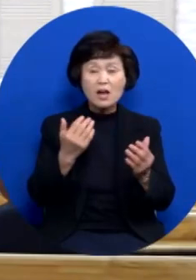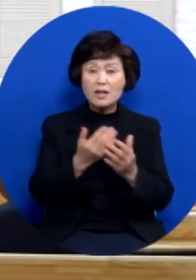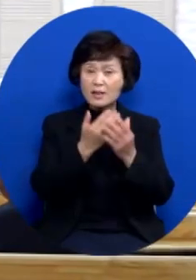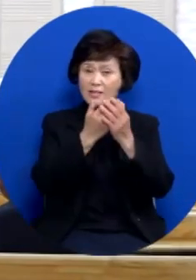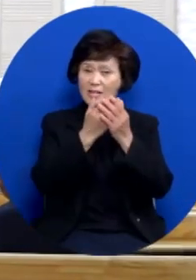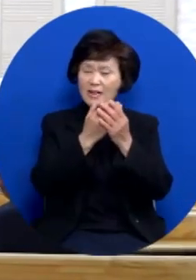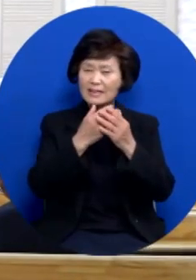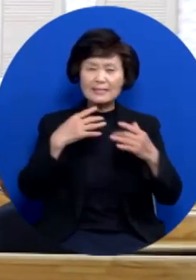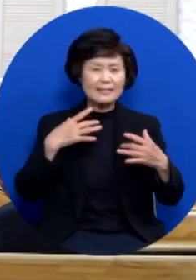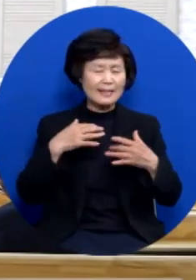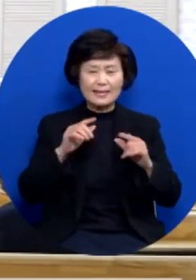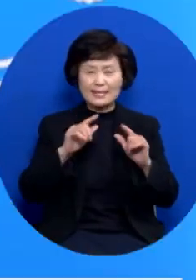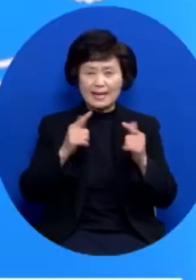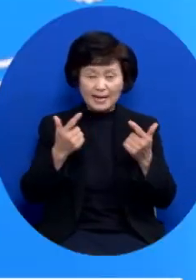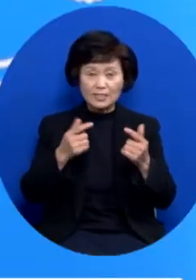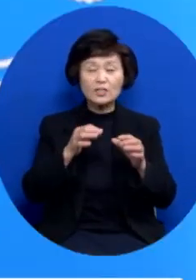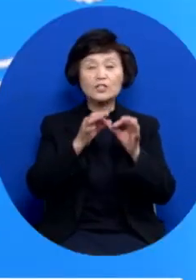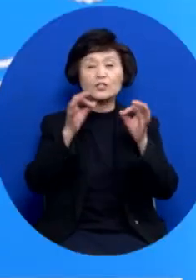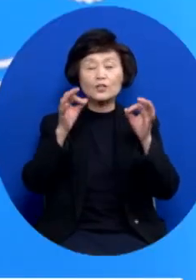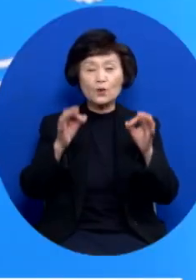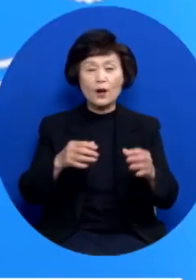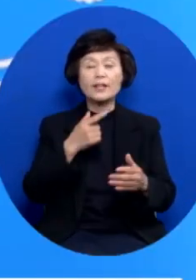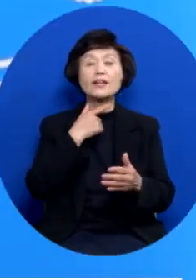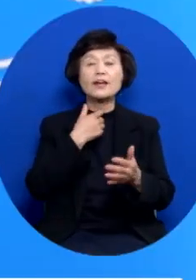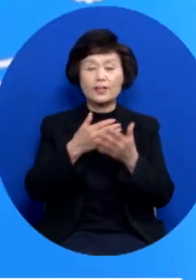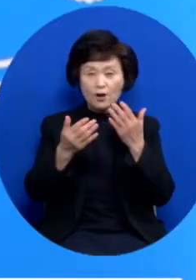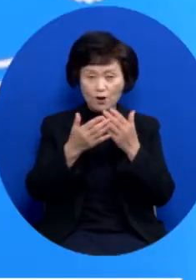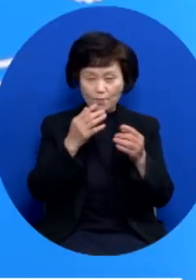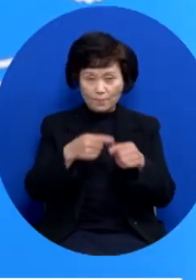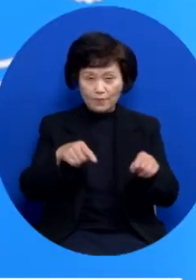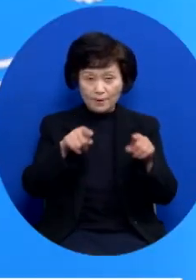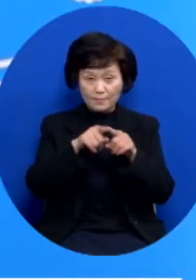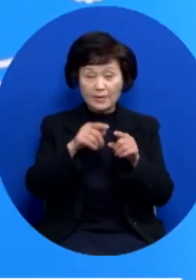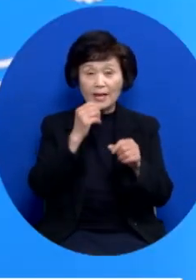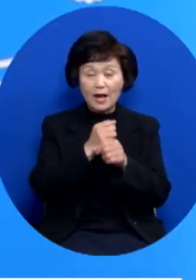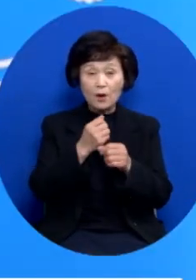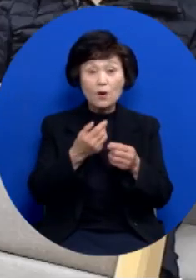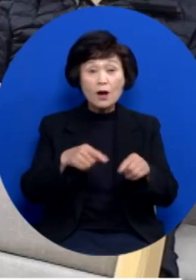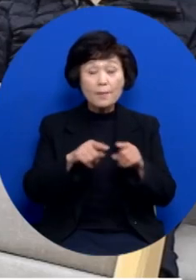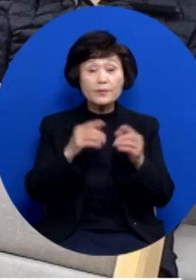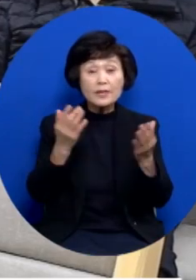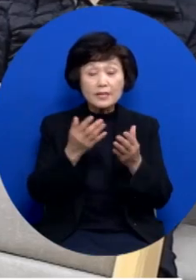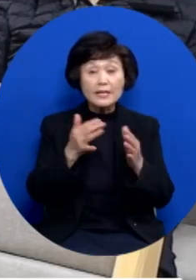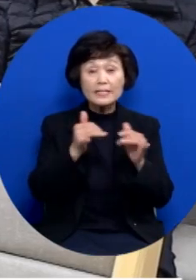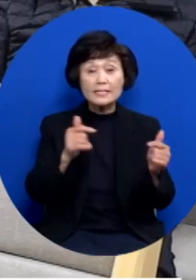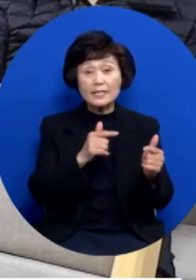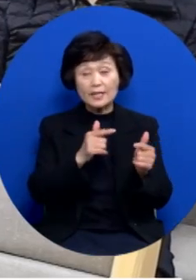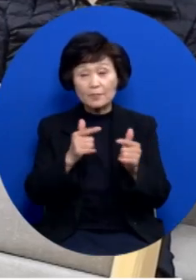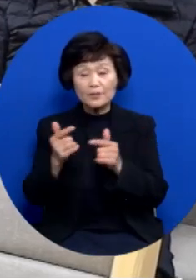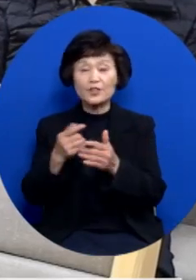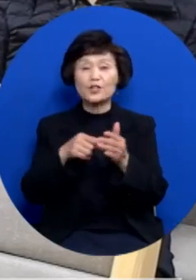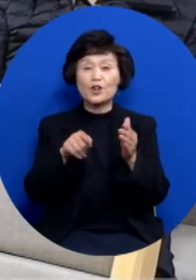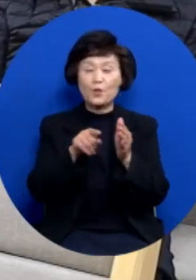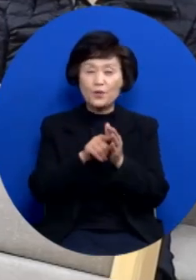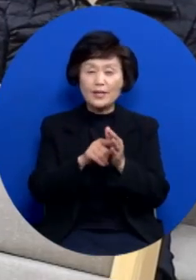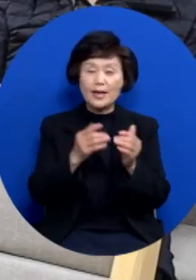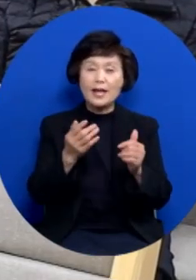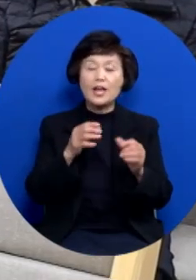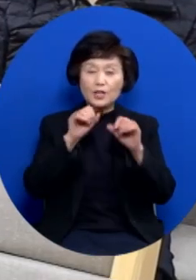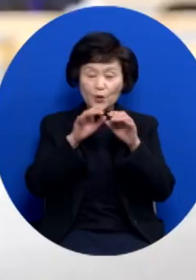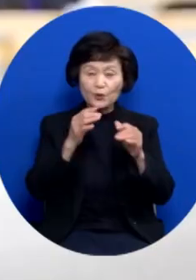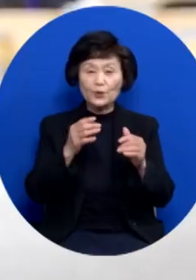위해 달려온 그간의 경험을 나누고 동역자로서 서로를 격려하기 위한 전도 정착 양육 세미나를